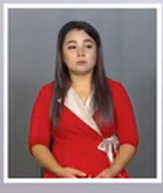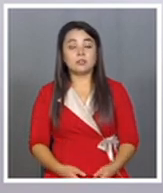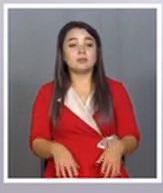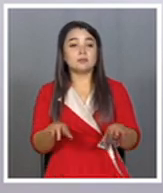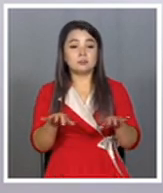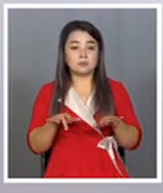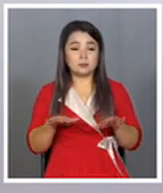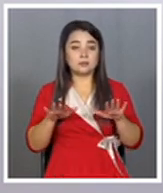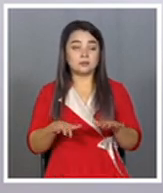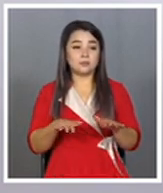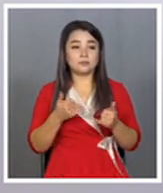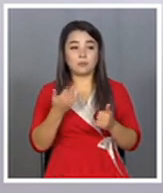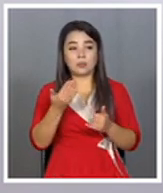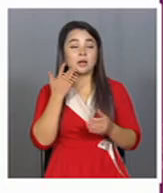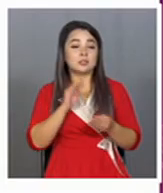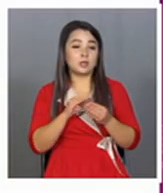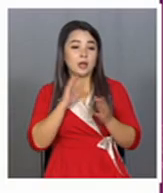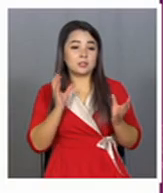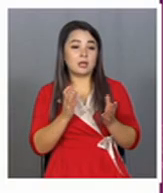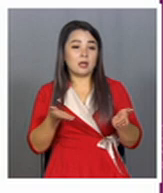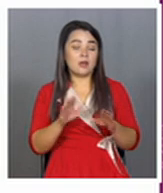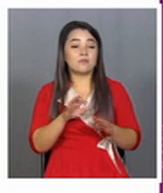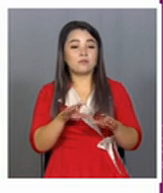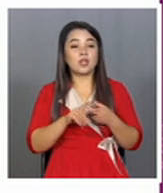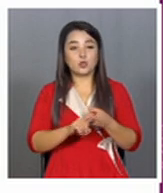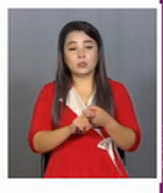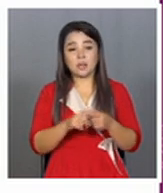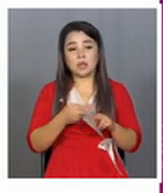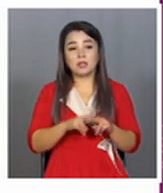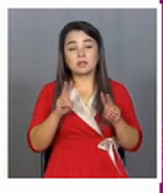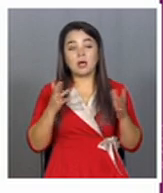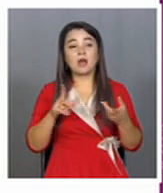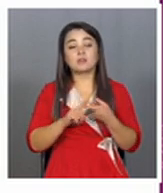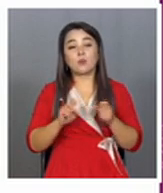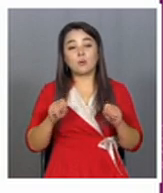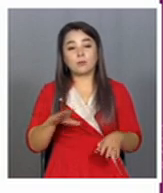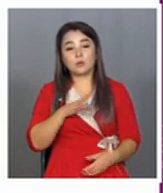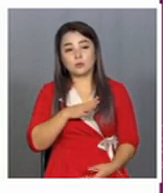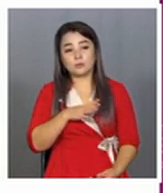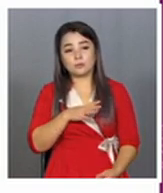Компьютер жадында тұрақты сақталатын вирустар. Олар қандай вирус болуы мүмкін?